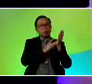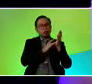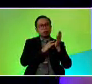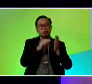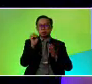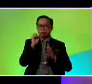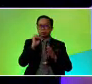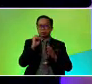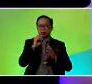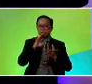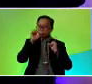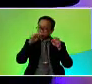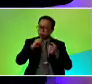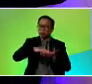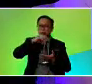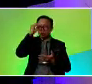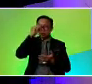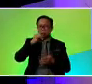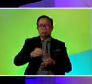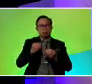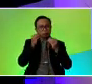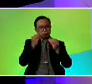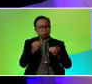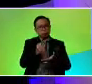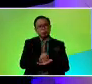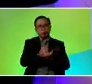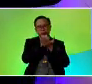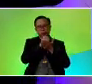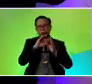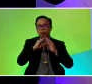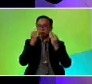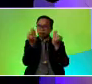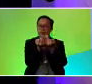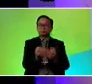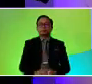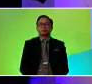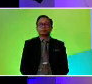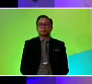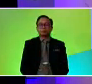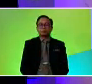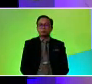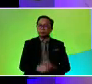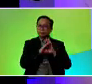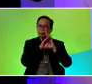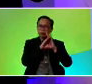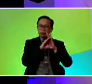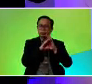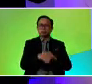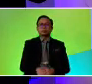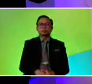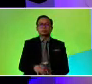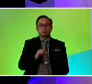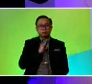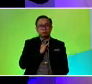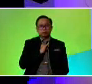peluang pendidikan dan disuruh membantu untuk mengurangkan beban Oke akhirnya Kalau contoh saya adalah